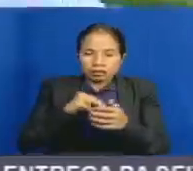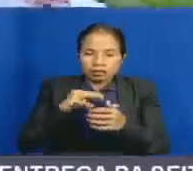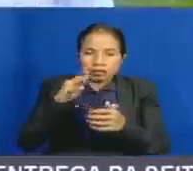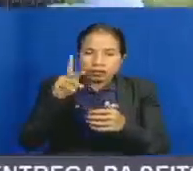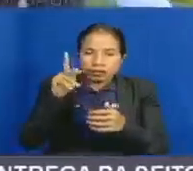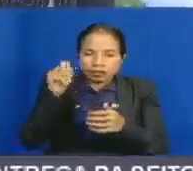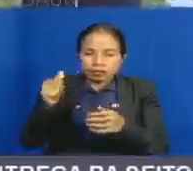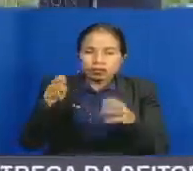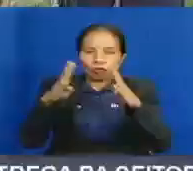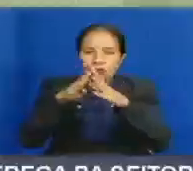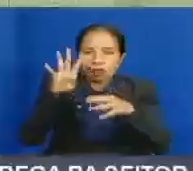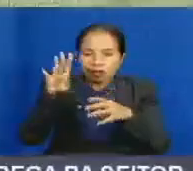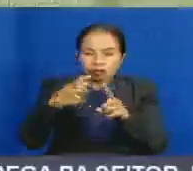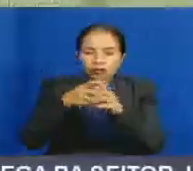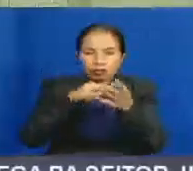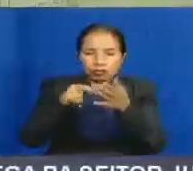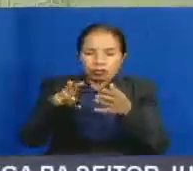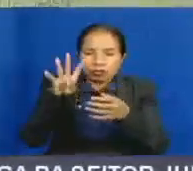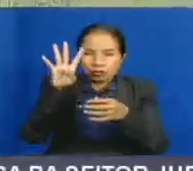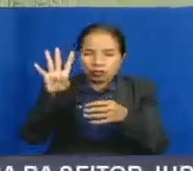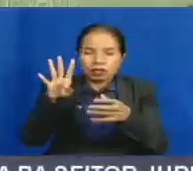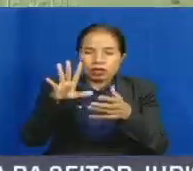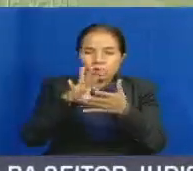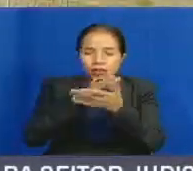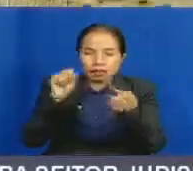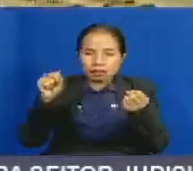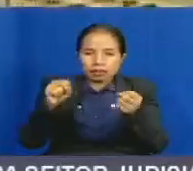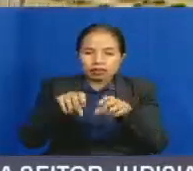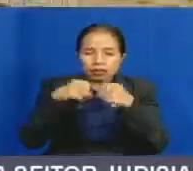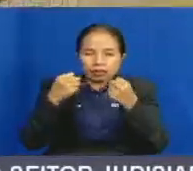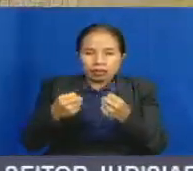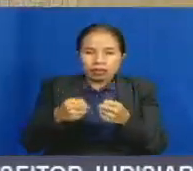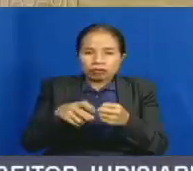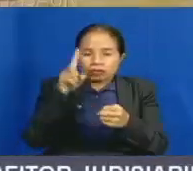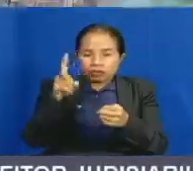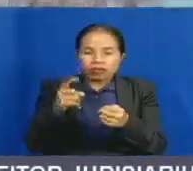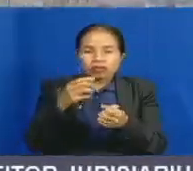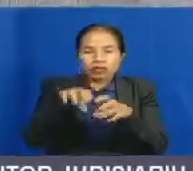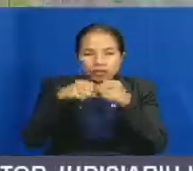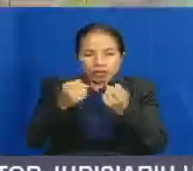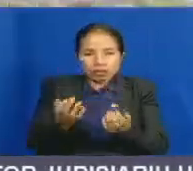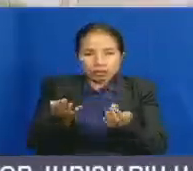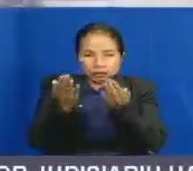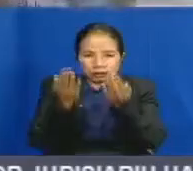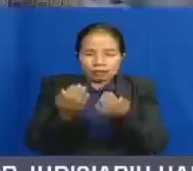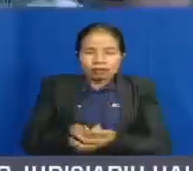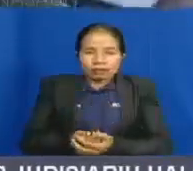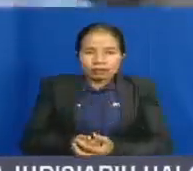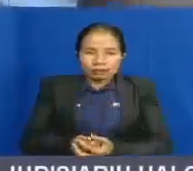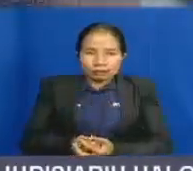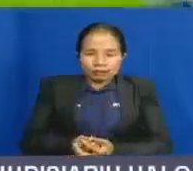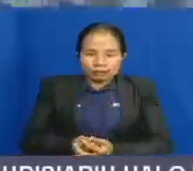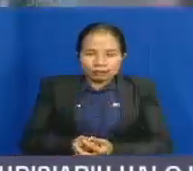hat, no husi numero ne uma hat maketan estragos total no ida seluk at kaman. Husi likisa, del siu de